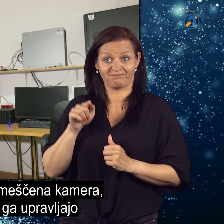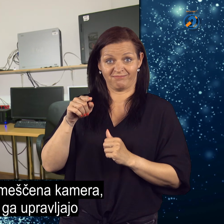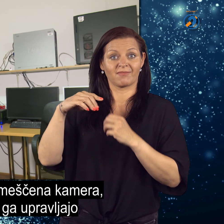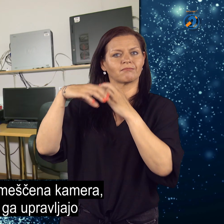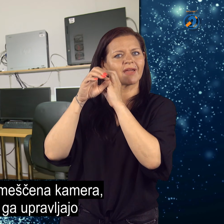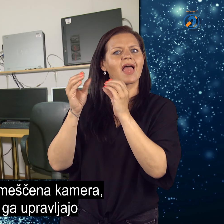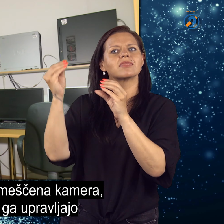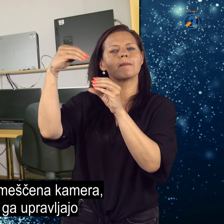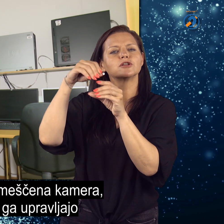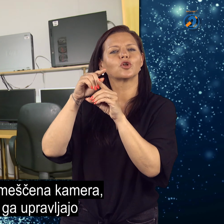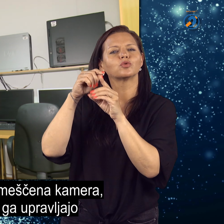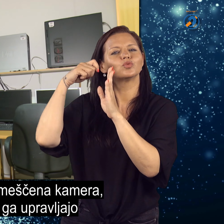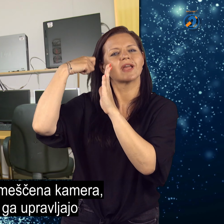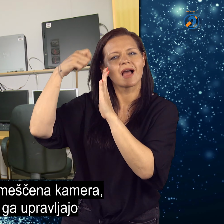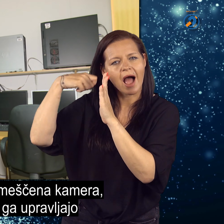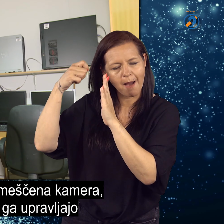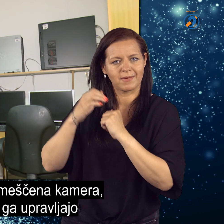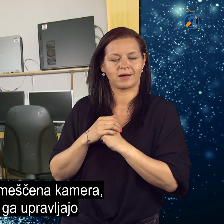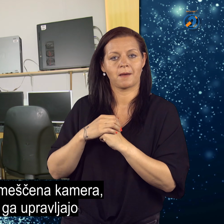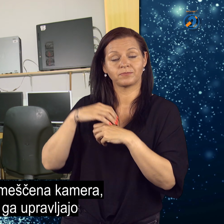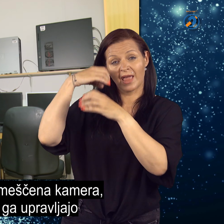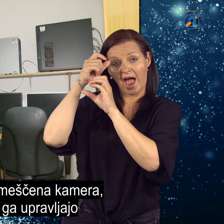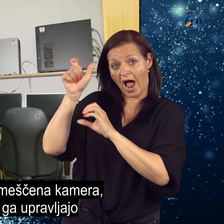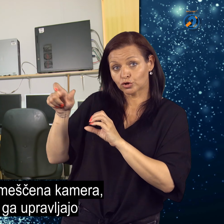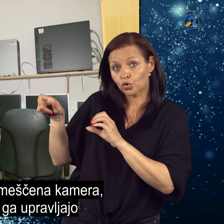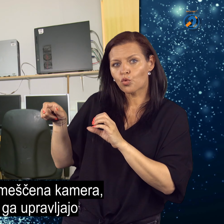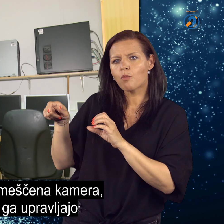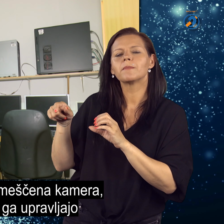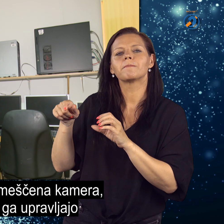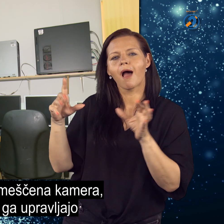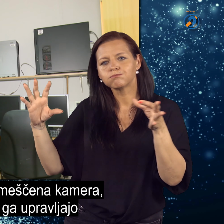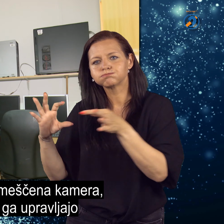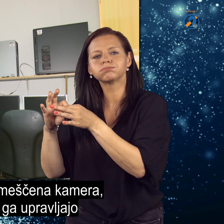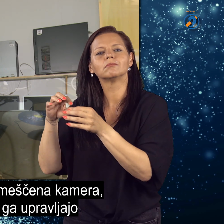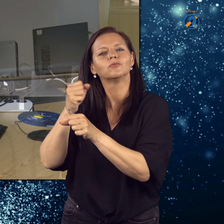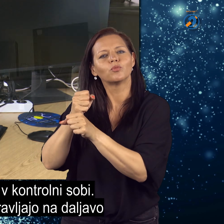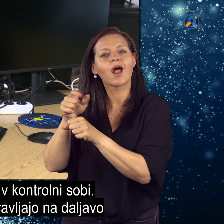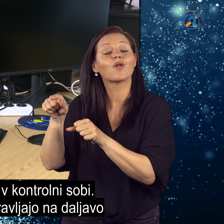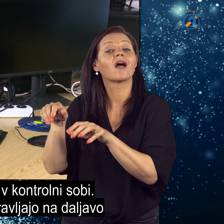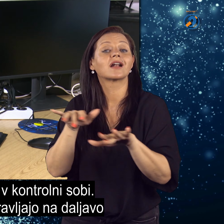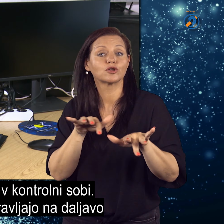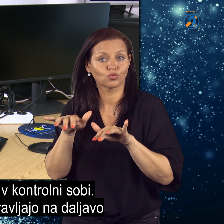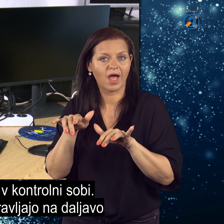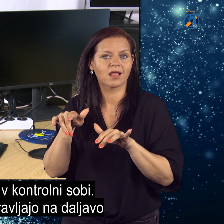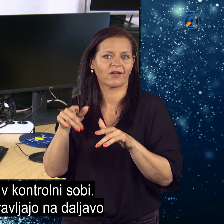na njem je nameščena kamera. Astronomi ga upravljajo z računalniki v kontrolni sobi.